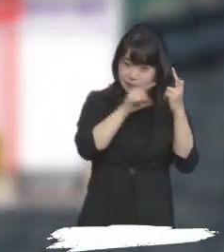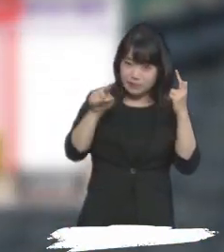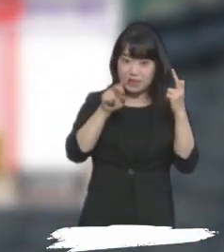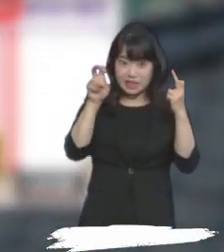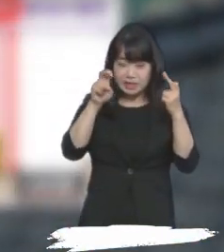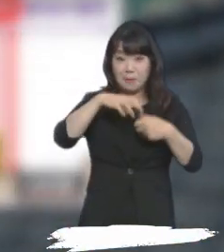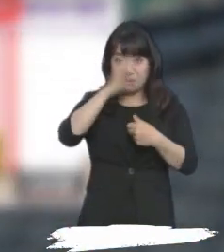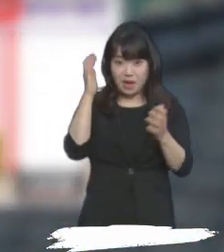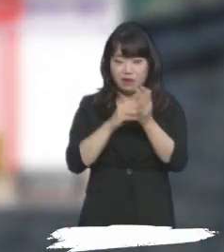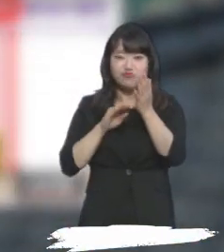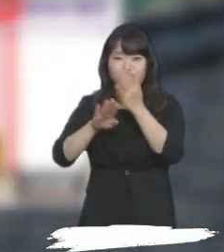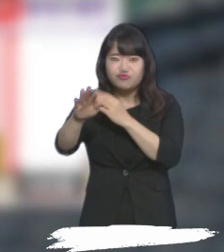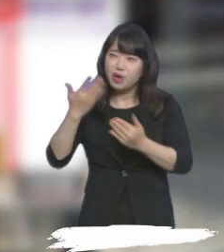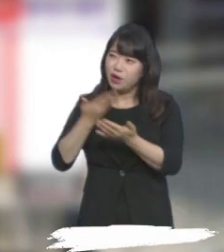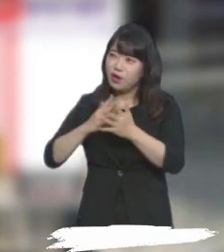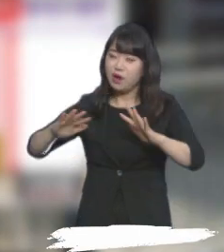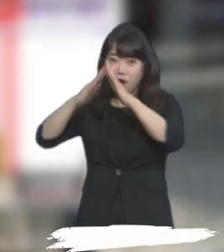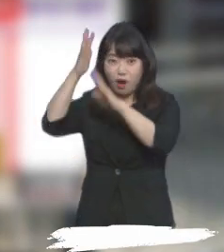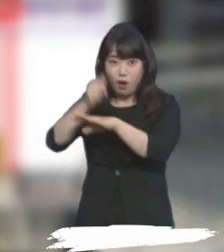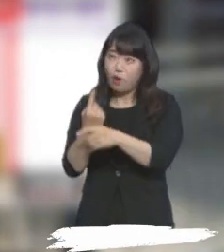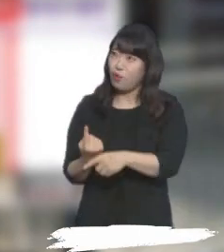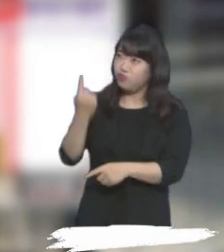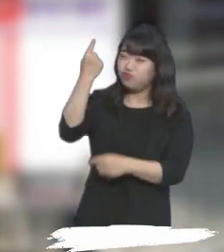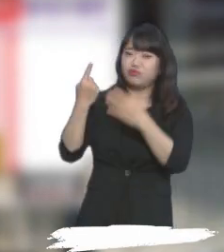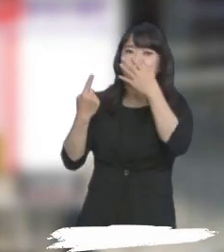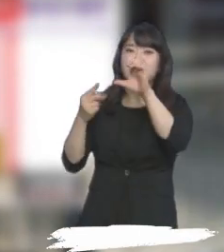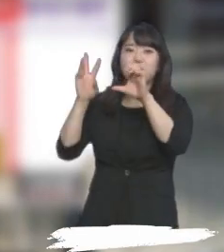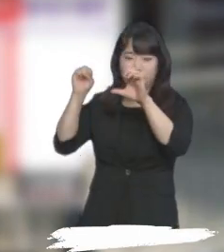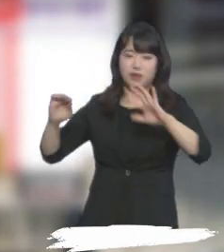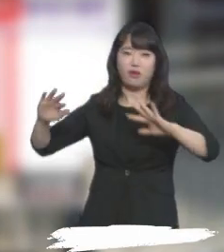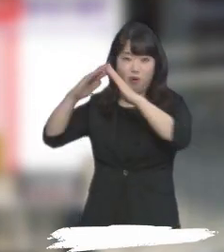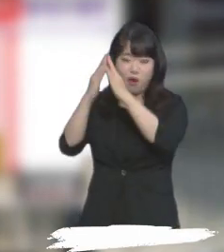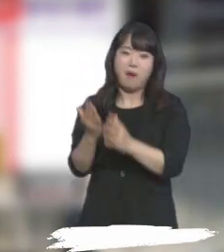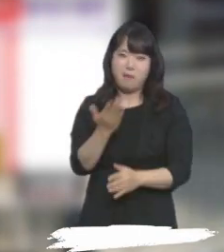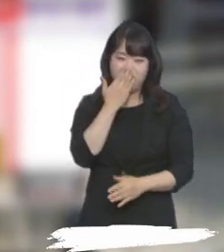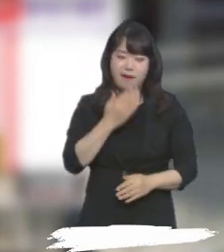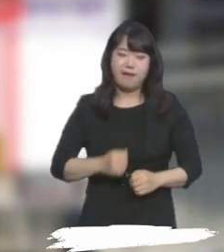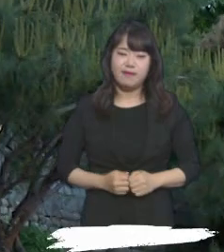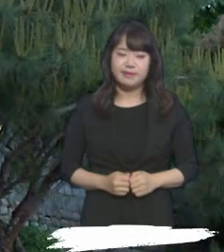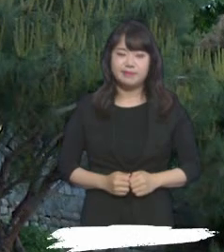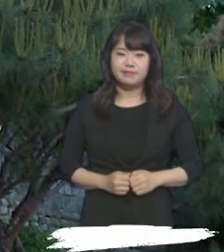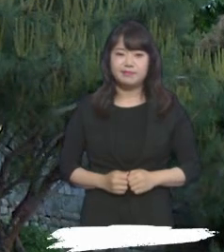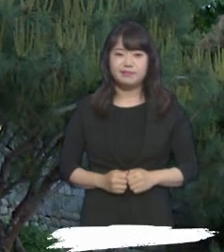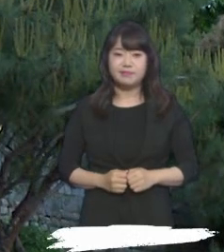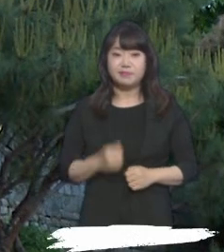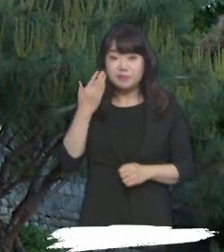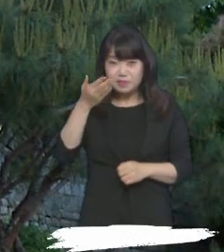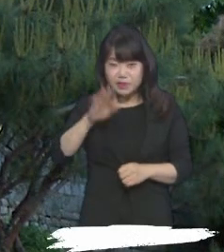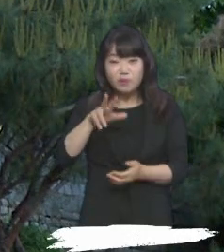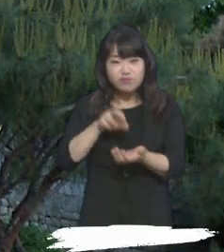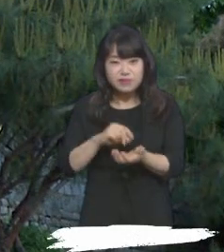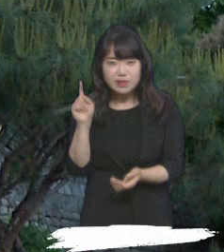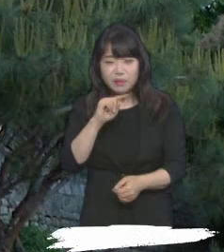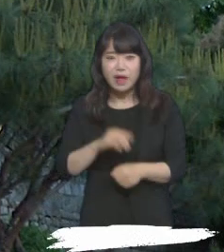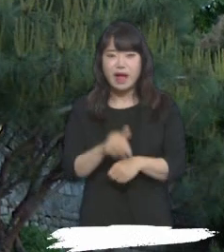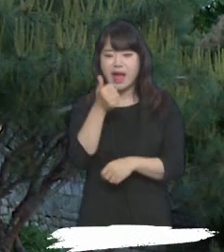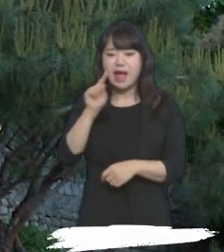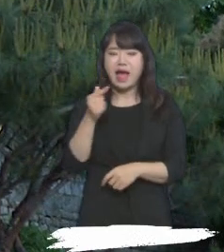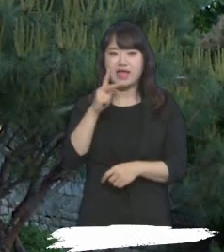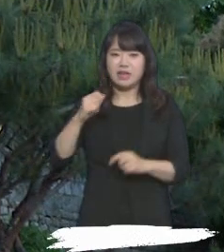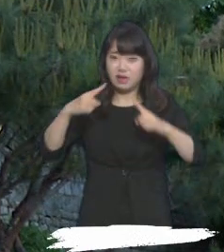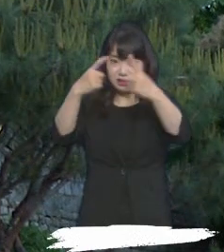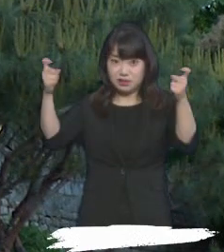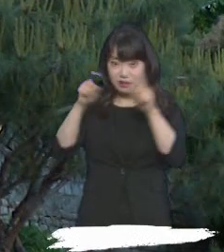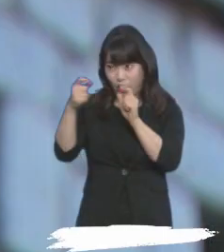풀리고 재정비 사업을 하게 되면 최대 45m까지 건축물을 올릴 수 있습니다. 하지만 문제는 한양도성